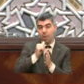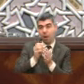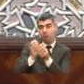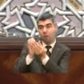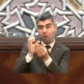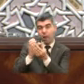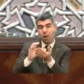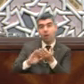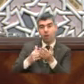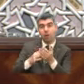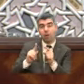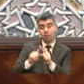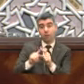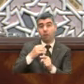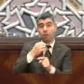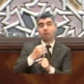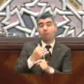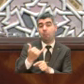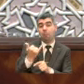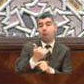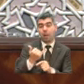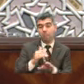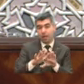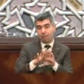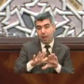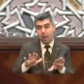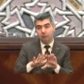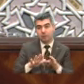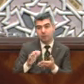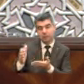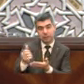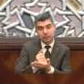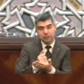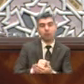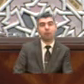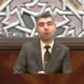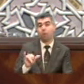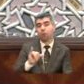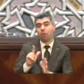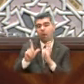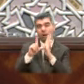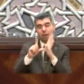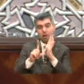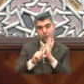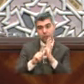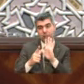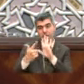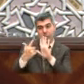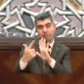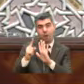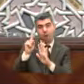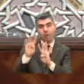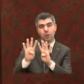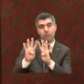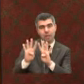أكبر الوزارات المعنية بهذه المسألة ديال نزع الملكية. هذه نزع الملكية بطبيعة الحال تنتظمها قانون ديال 87 واللي فيه واحد